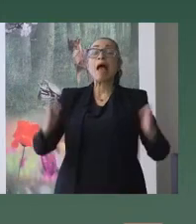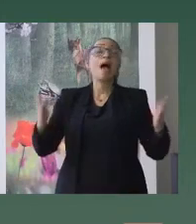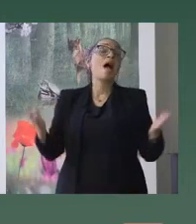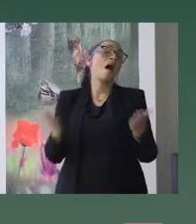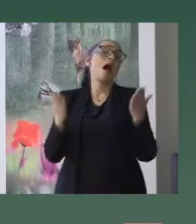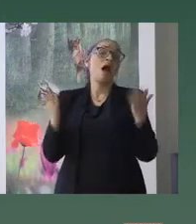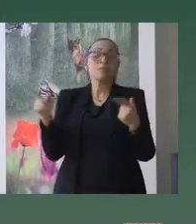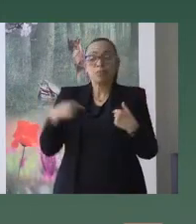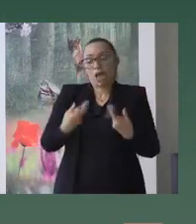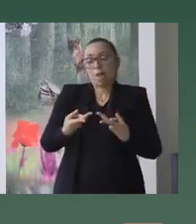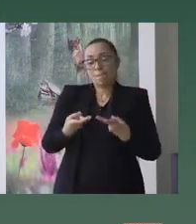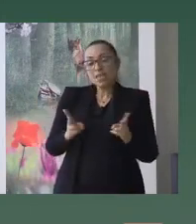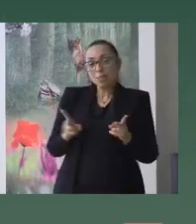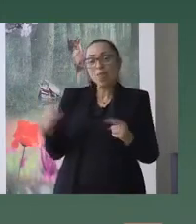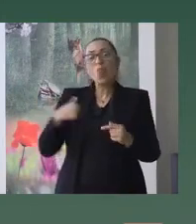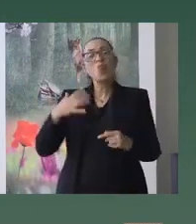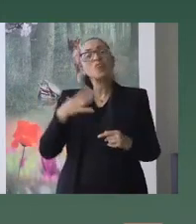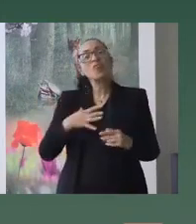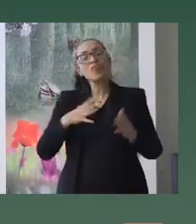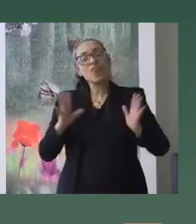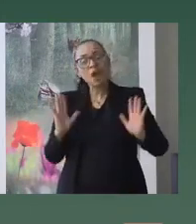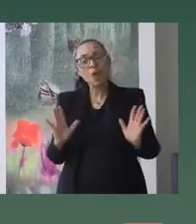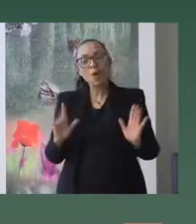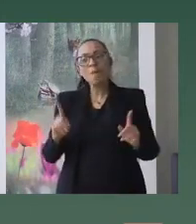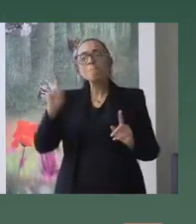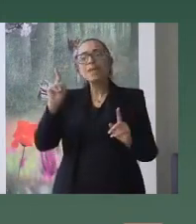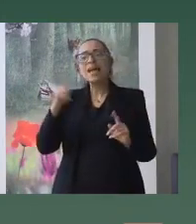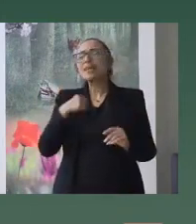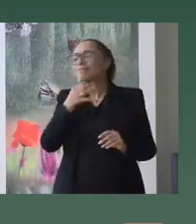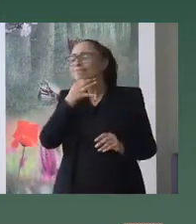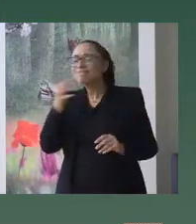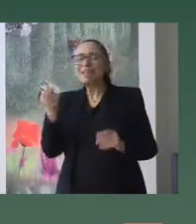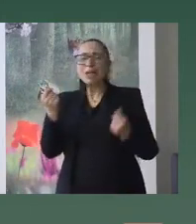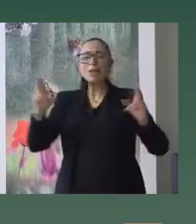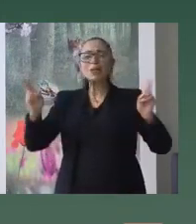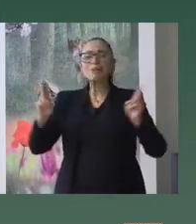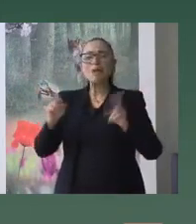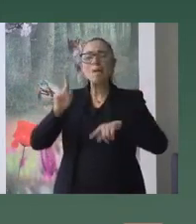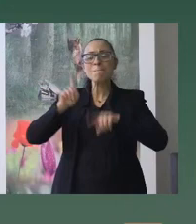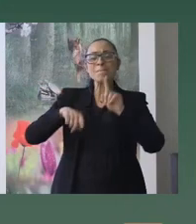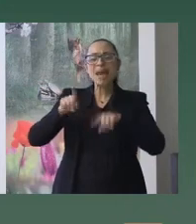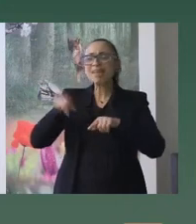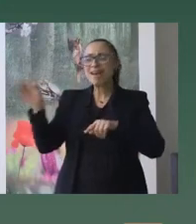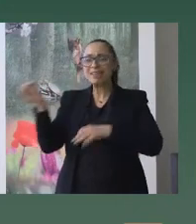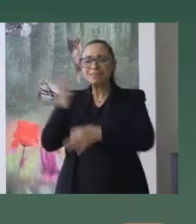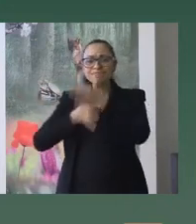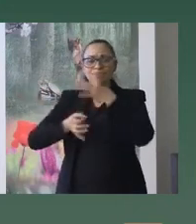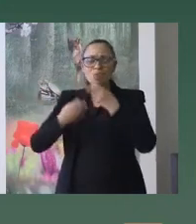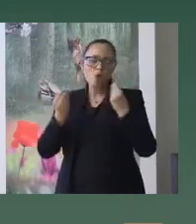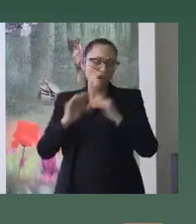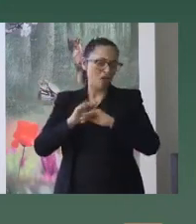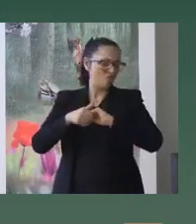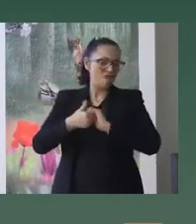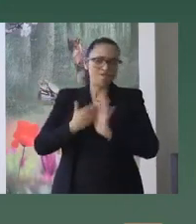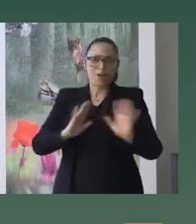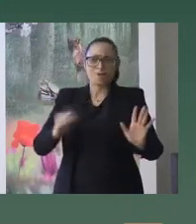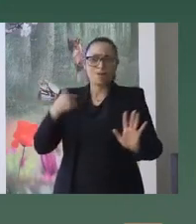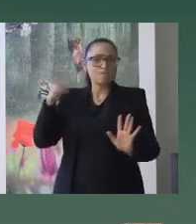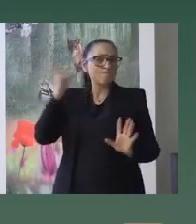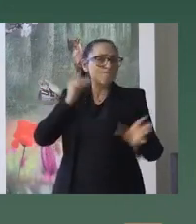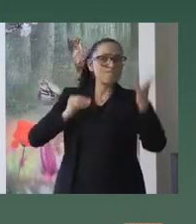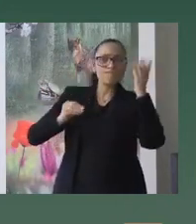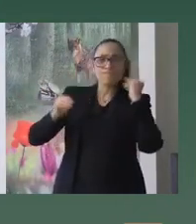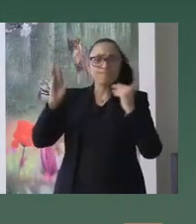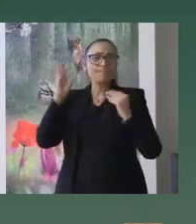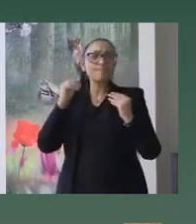Αν μου επιτρέπεις, Κώστα, θα ήθελα να κάνω μια μικρή σύνοψη, γιατί ήταν κάποια εξαιρετικά ενδιαφέροντα πράγματα από αυτά